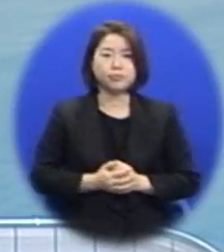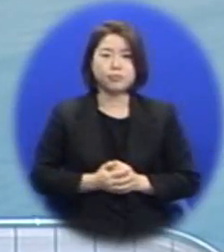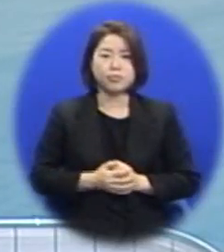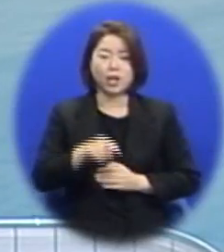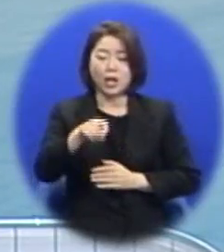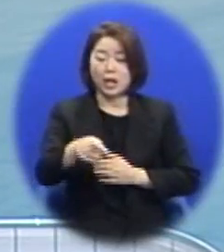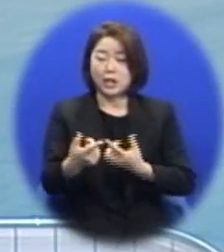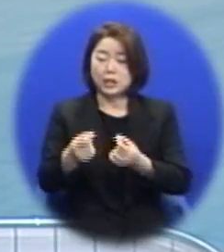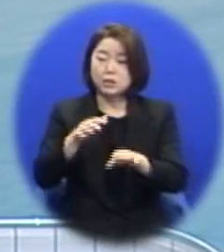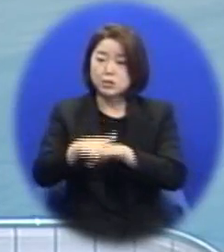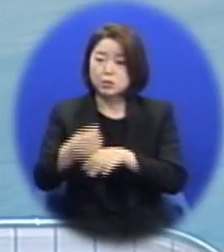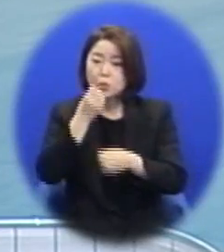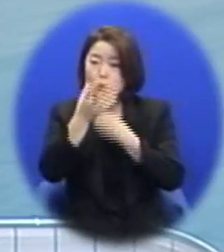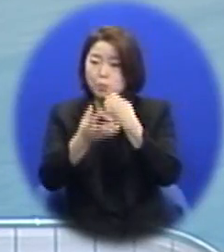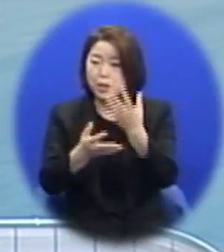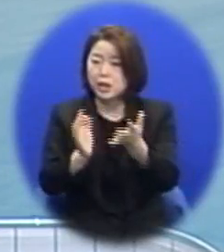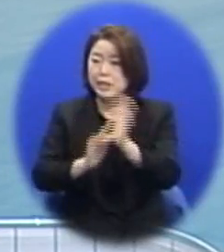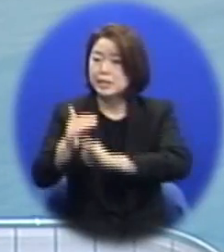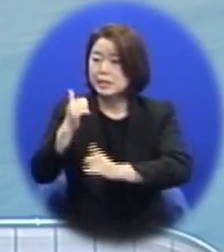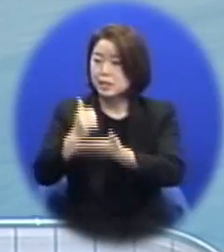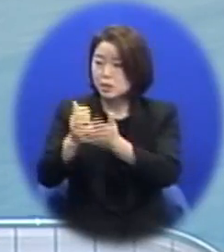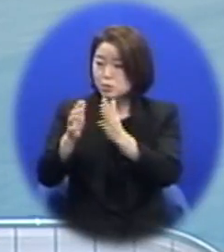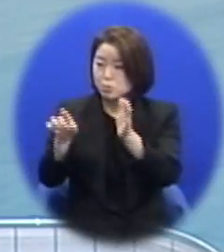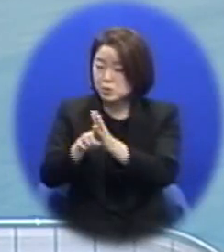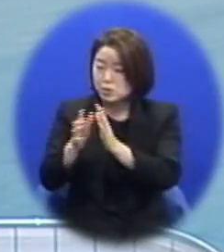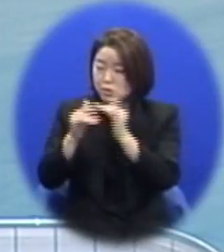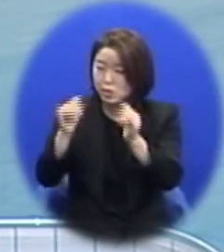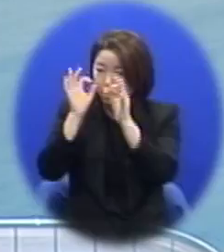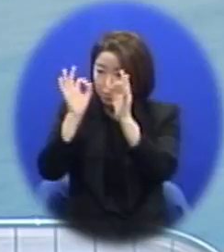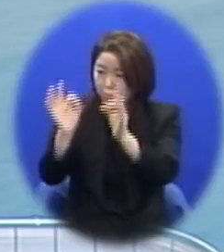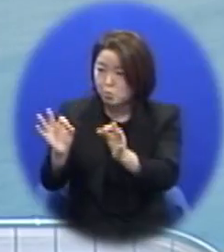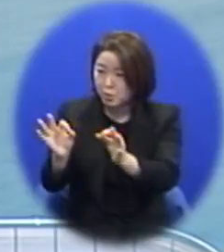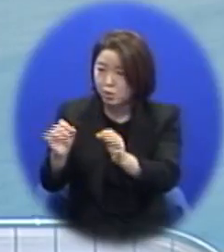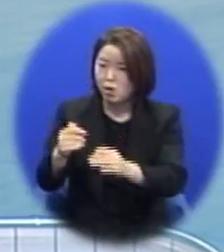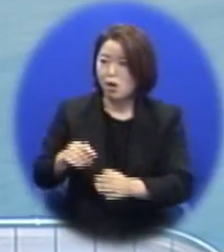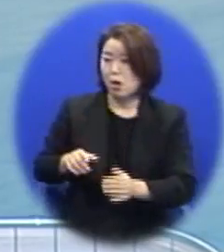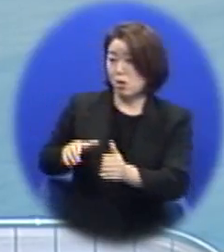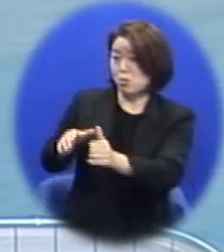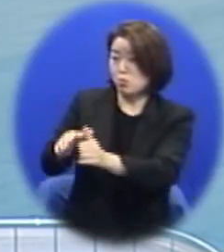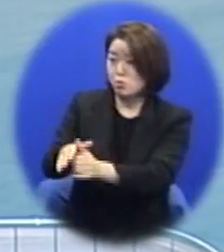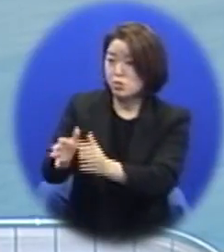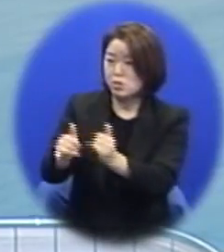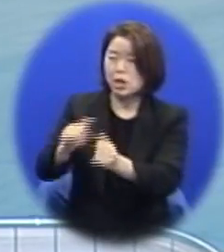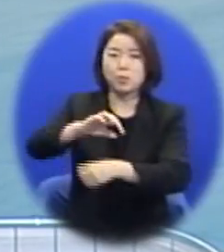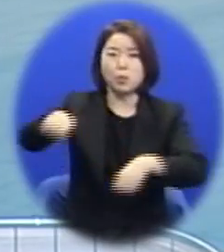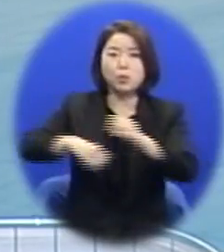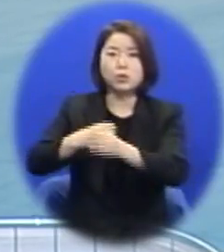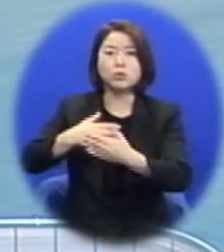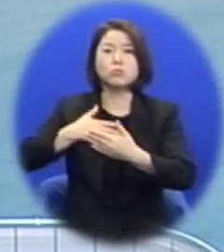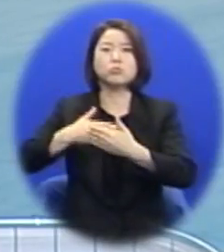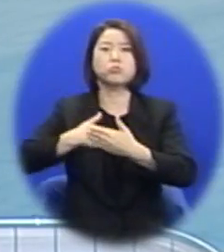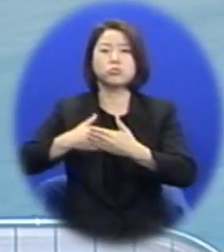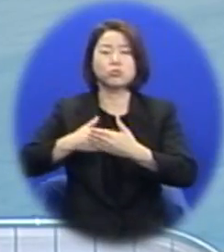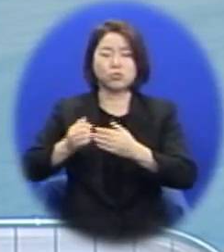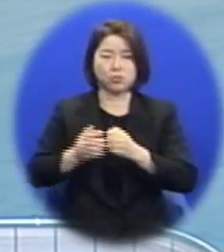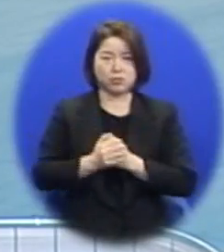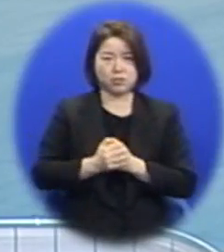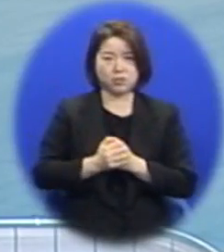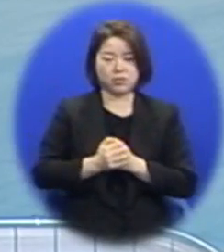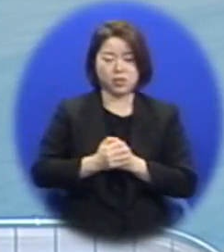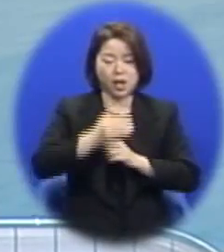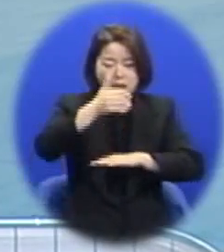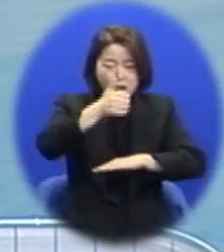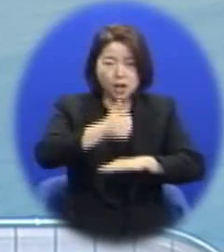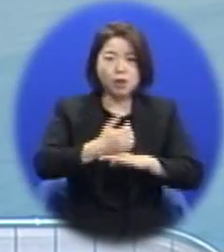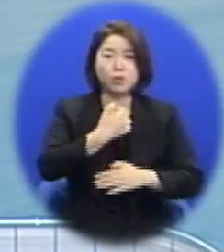이렇게 고백하는 그리스도인들을 죽이는 사람이 무서운 거예요. 두려운 느낌이 드는 거예요. 결국